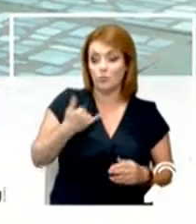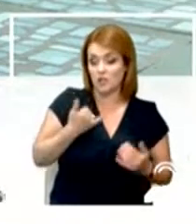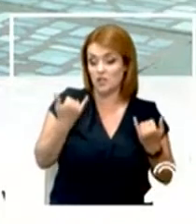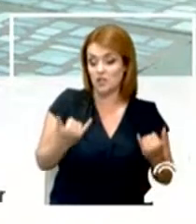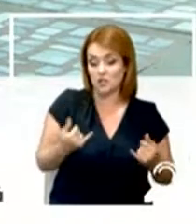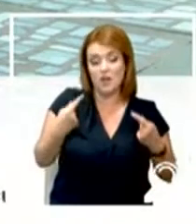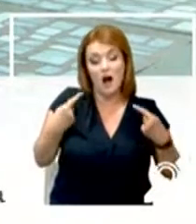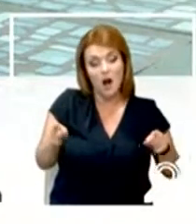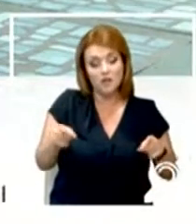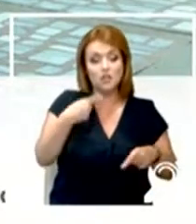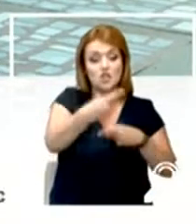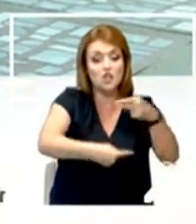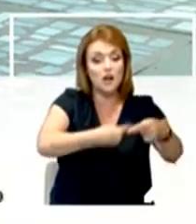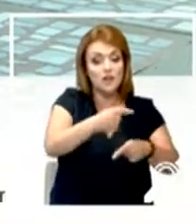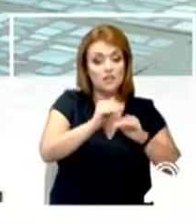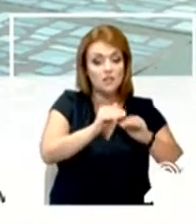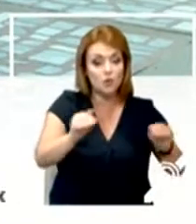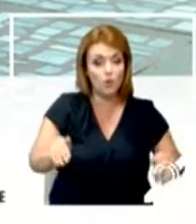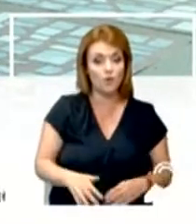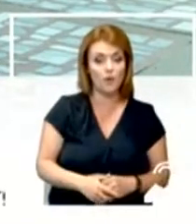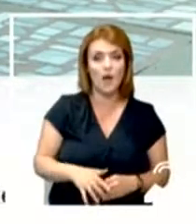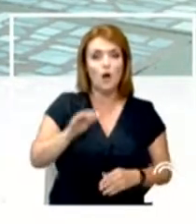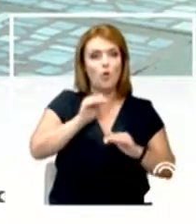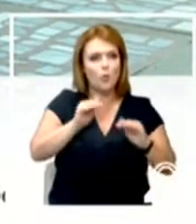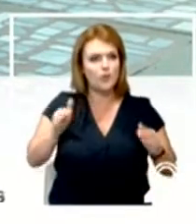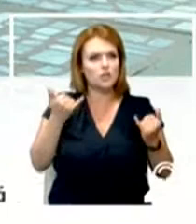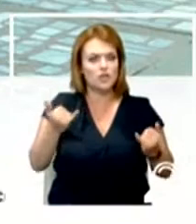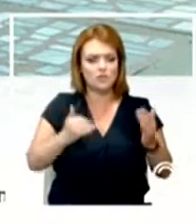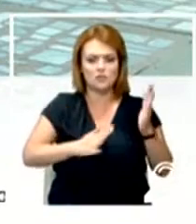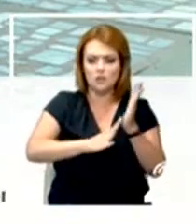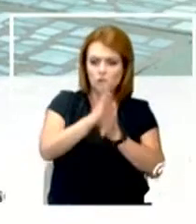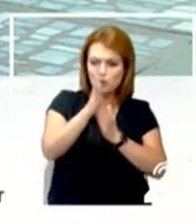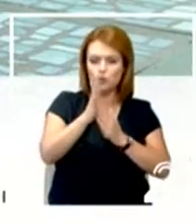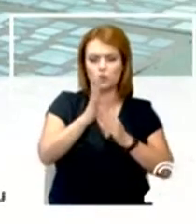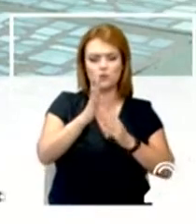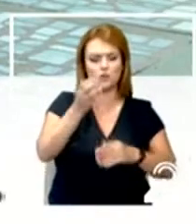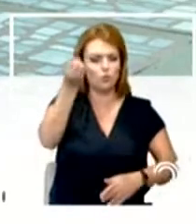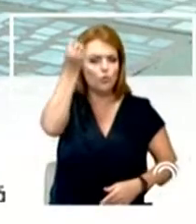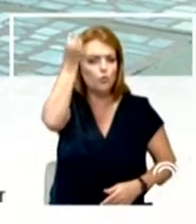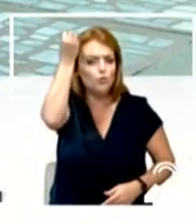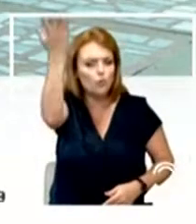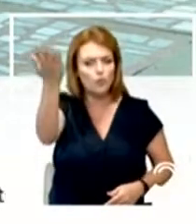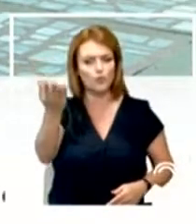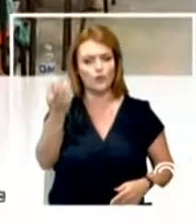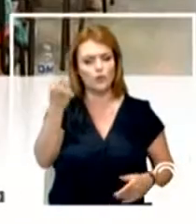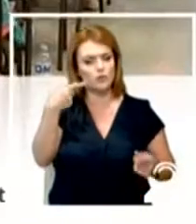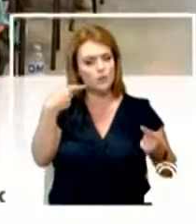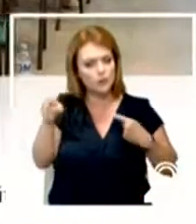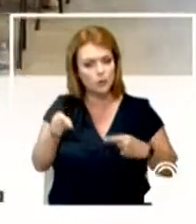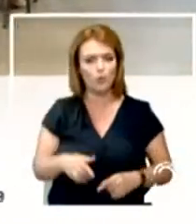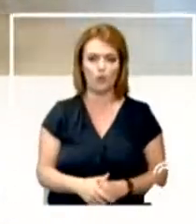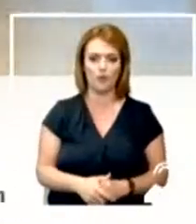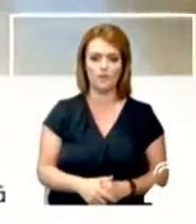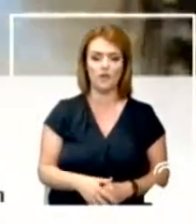de școlari, copii nativi digitali, de aceea practic pregătim copilul pentru era digitală. Pentru